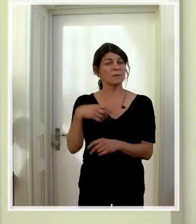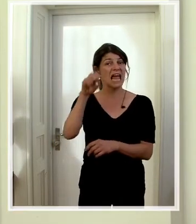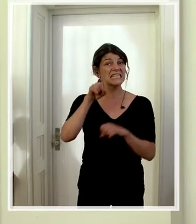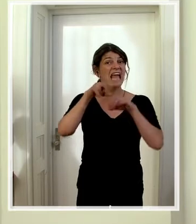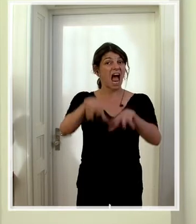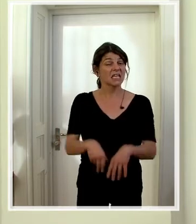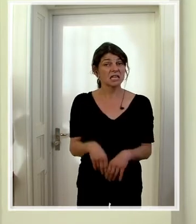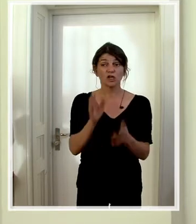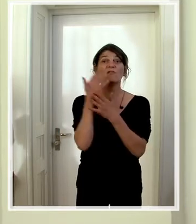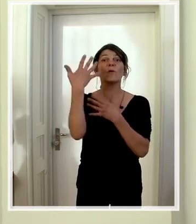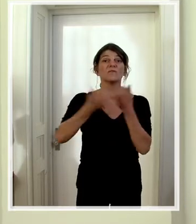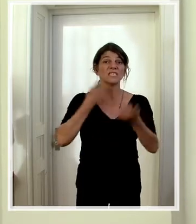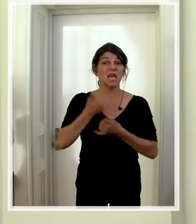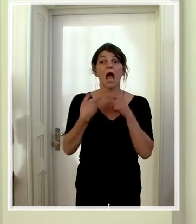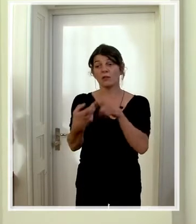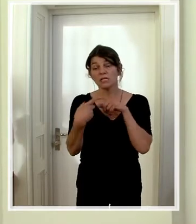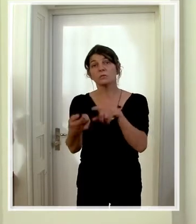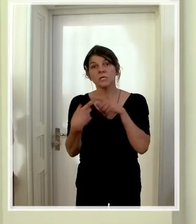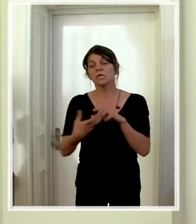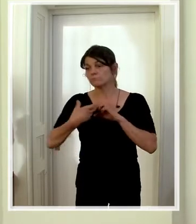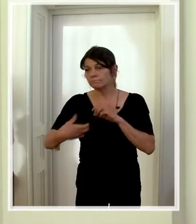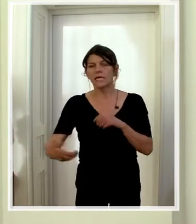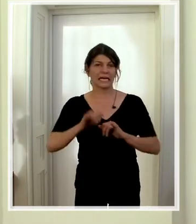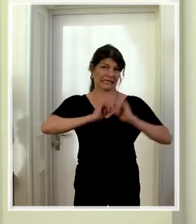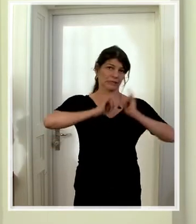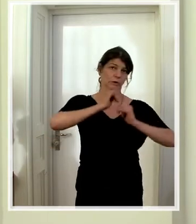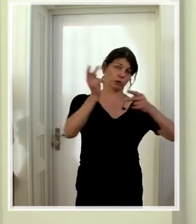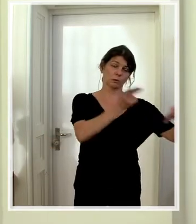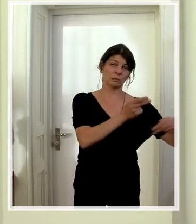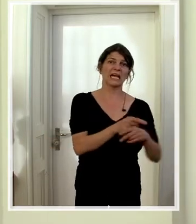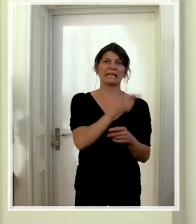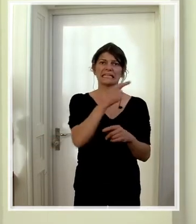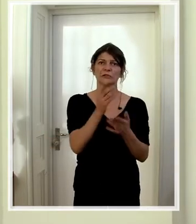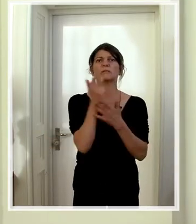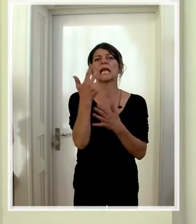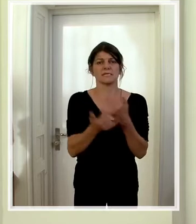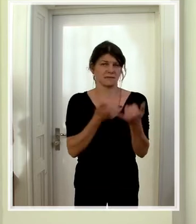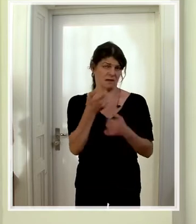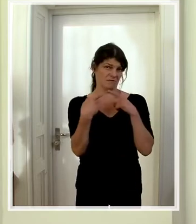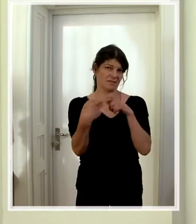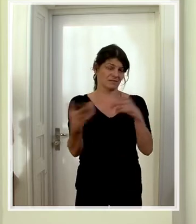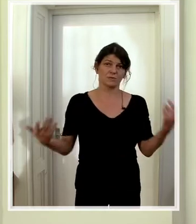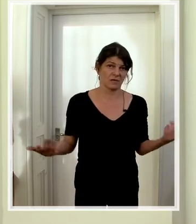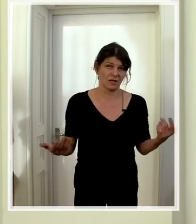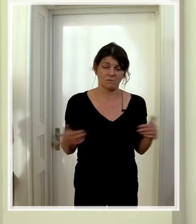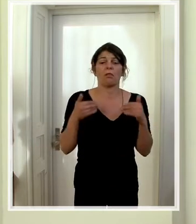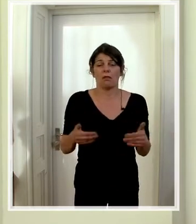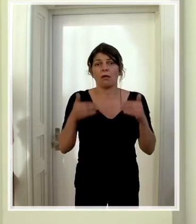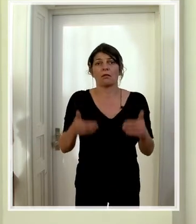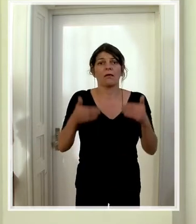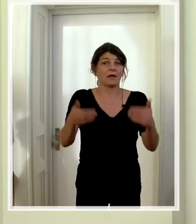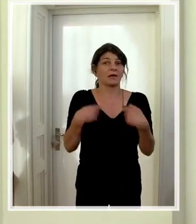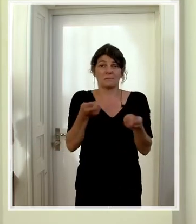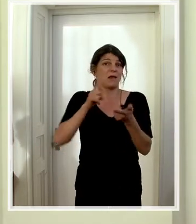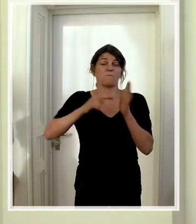wird 50 Jahre schon darüber geredet. Industriezubringer, Dresden, 30 Jahre, wo man darüber ist, immer steht, immer noch nicht. Oder?